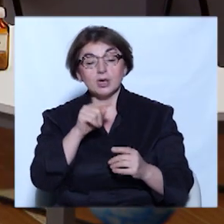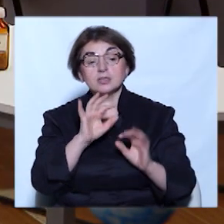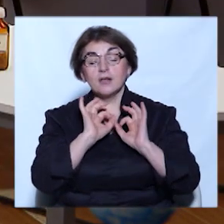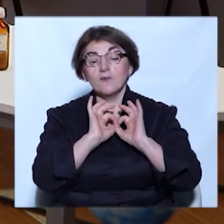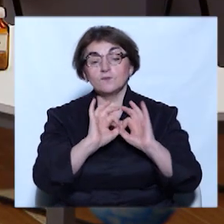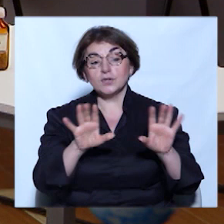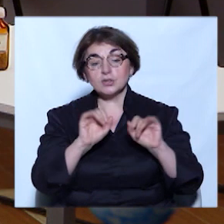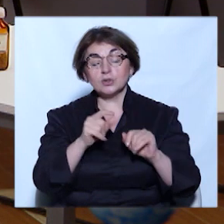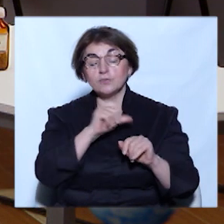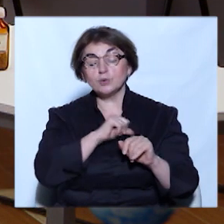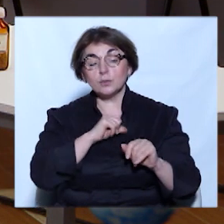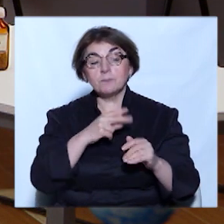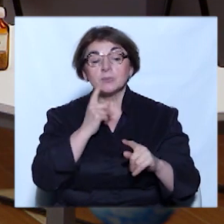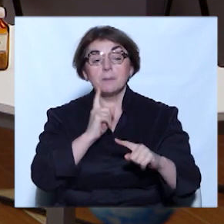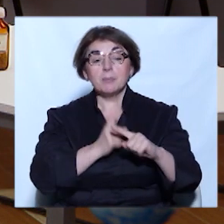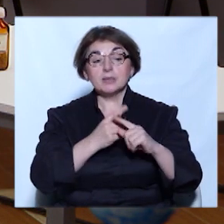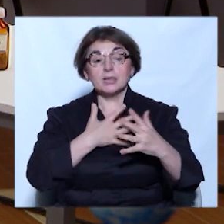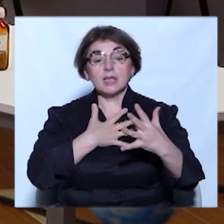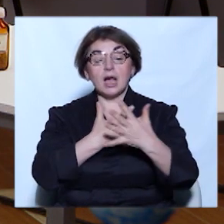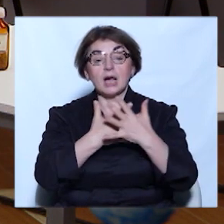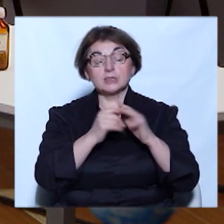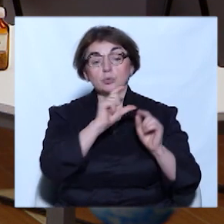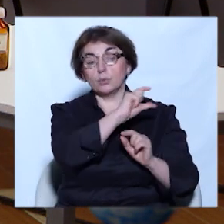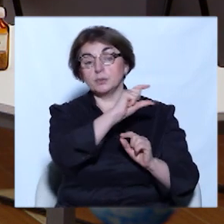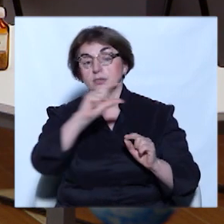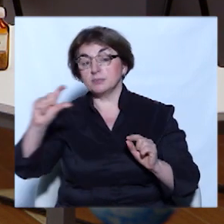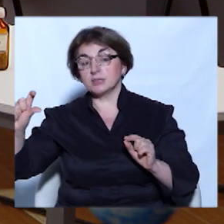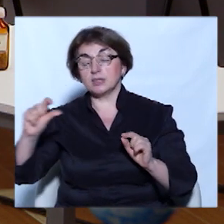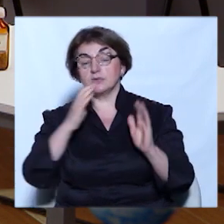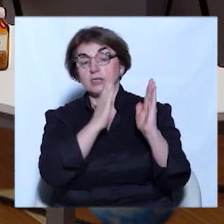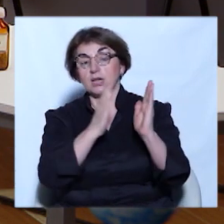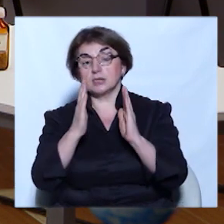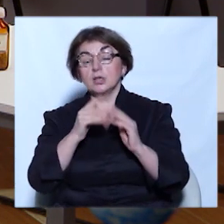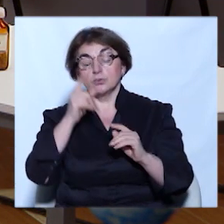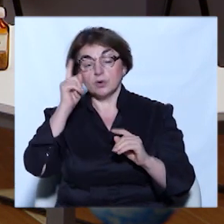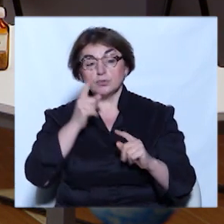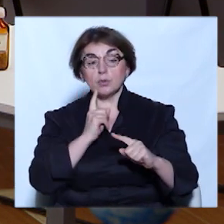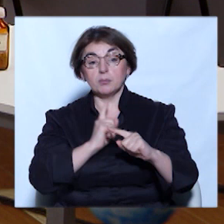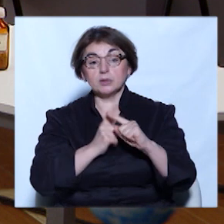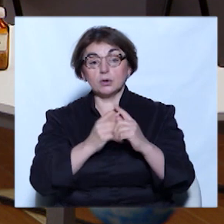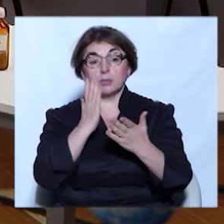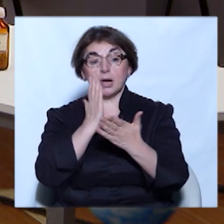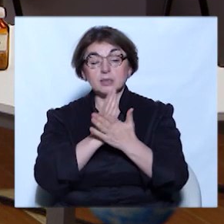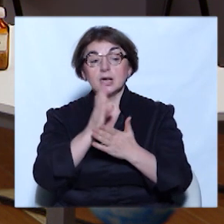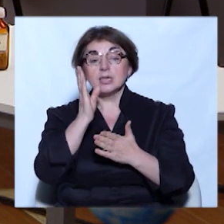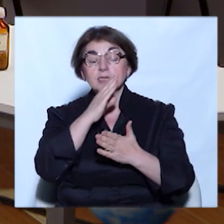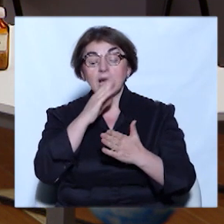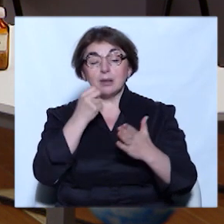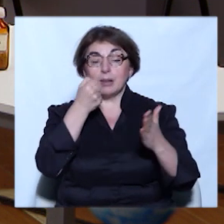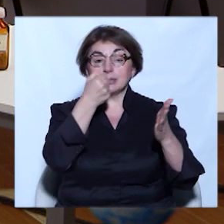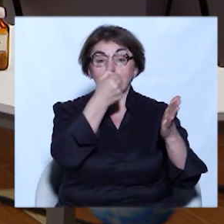მეტალთა აქტიურობის მწკრივზე. შეხედეთ და ხედავთ, რომ მეტალები მოთავსებულია წყალბადამდე